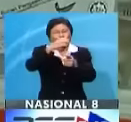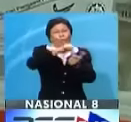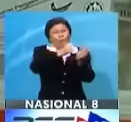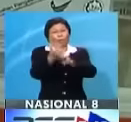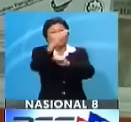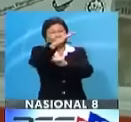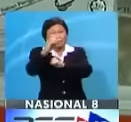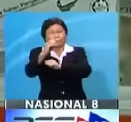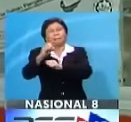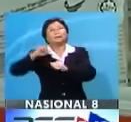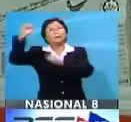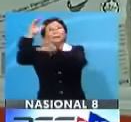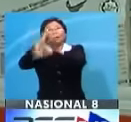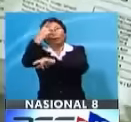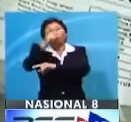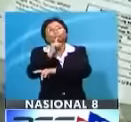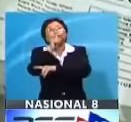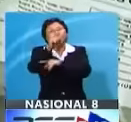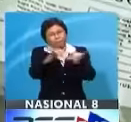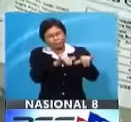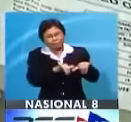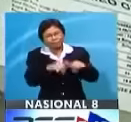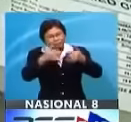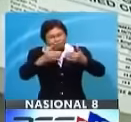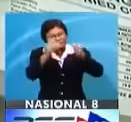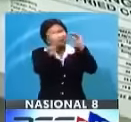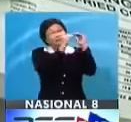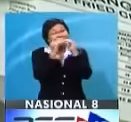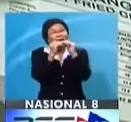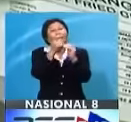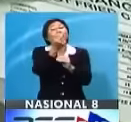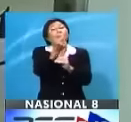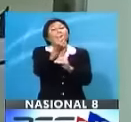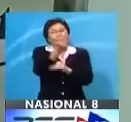sendiri bagi menjamin kestabilan harga barangan.